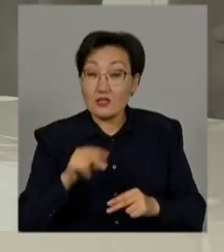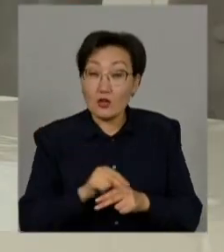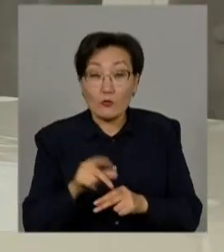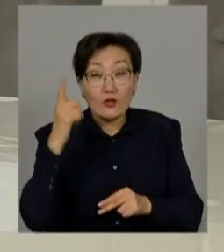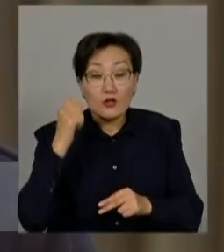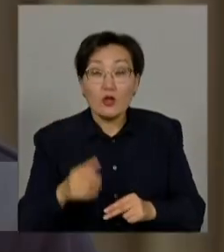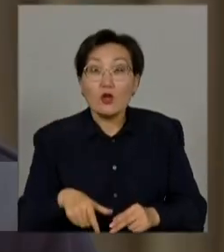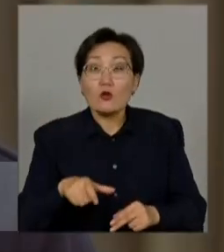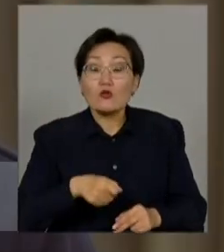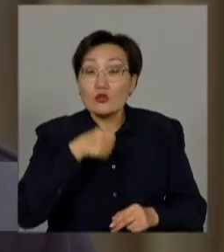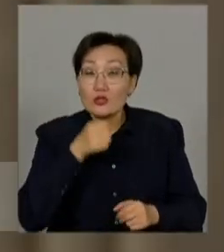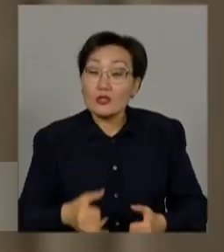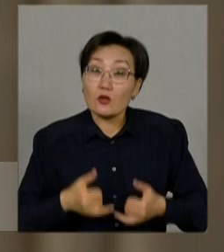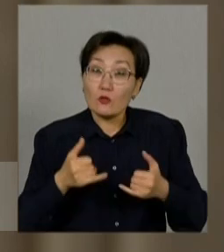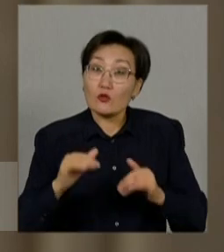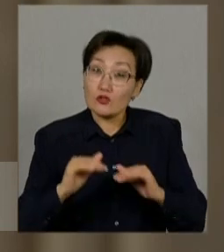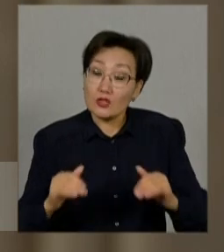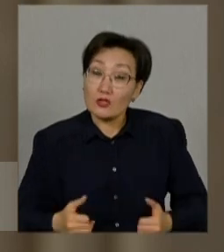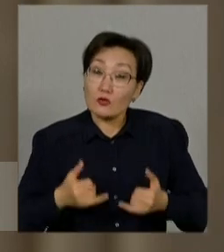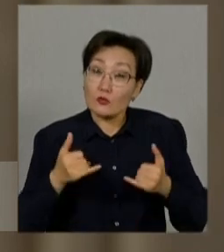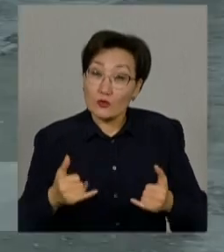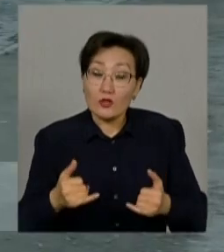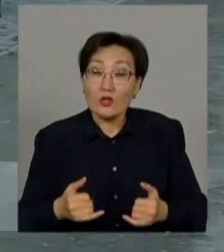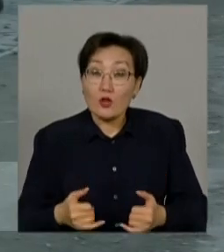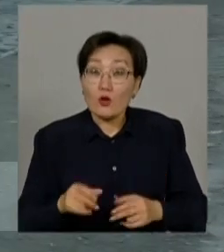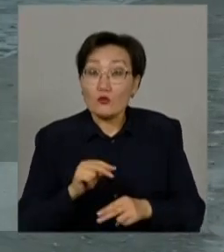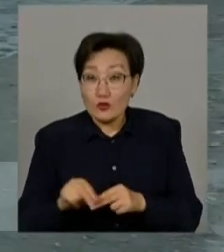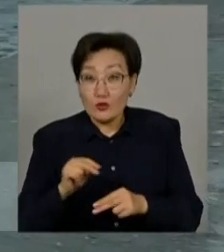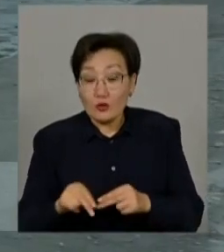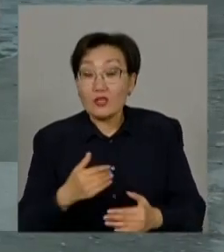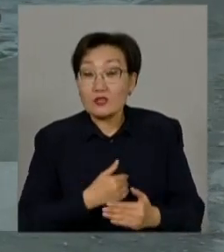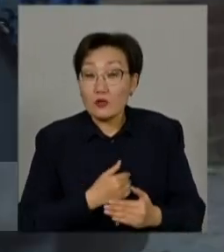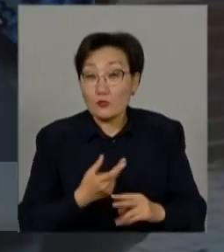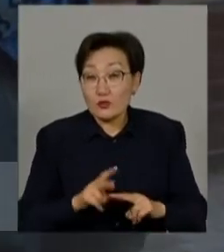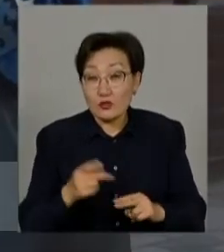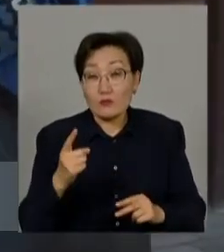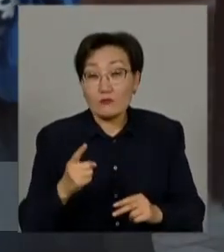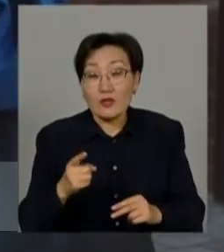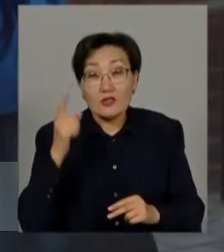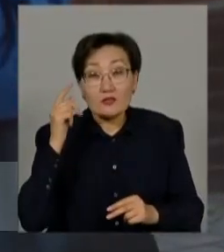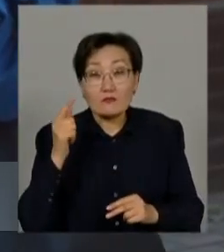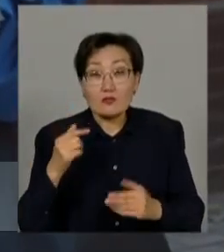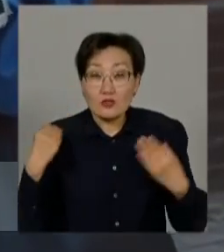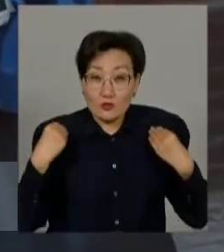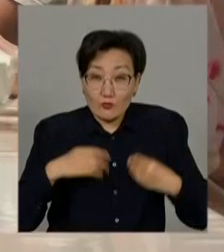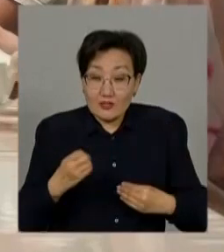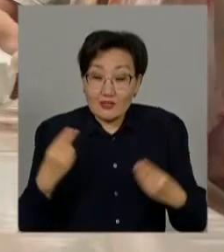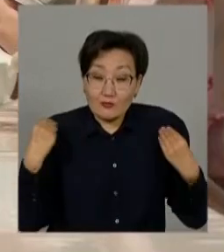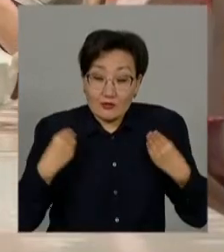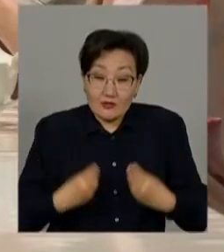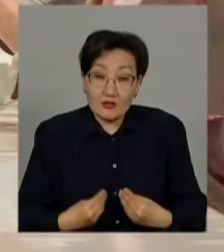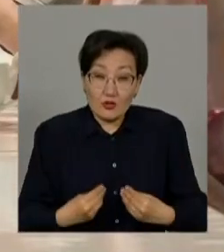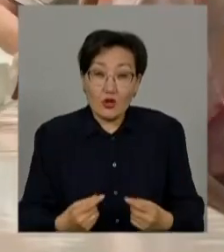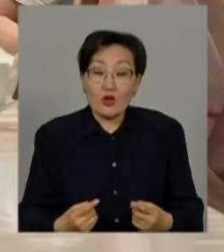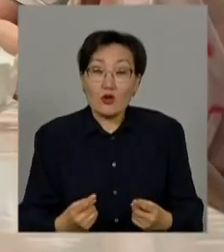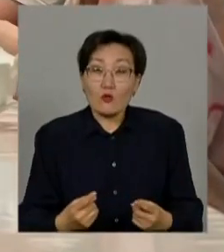үлкенге құрмет, кішіге ізет көрсетуді үйрете алуын қалайды. Олардың бұл талабын тура мағынада түсінгендер үстеріне ұлттық киім киіп,